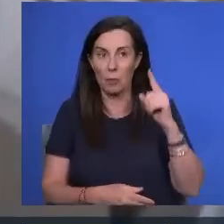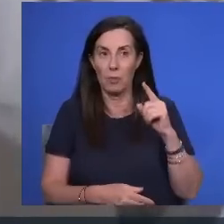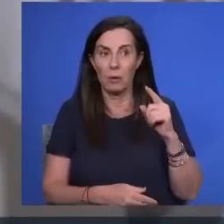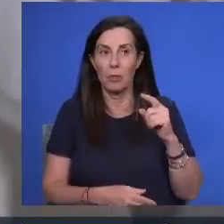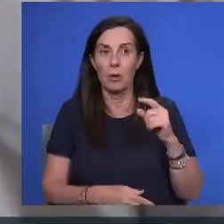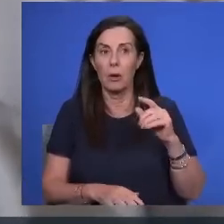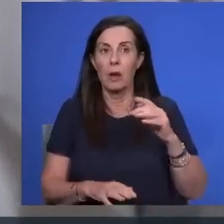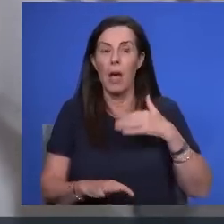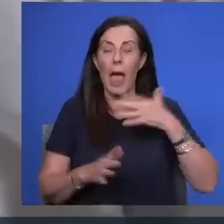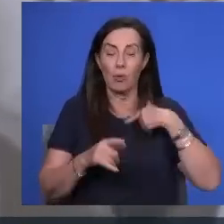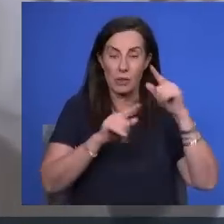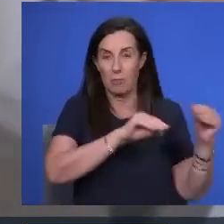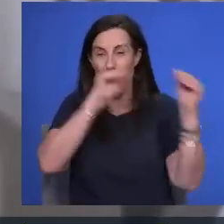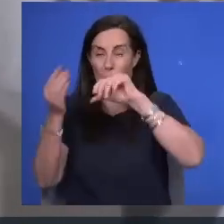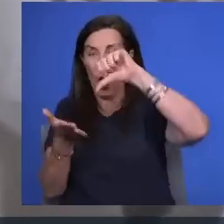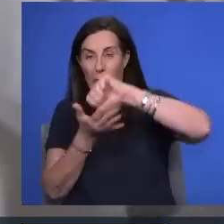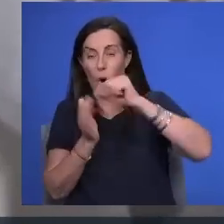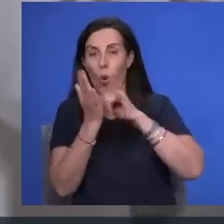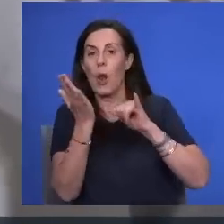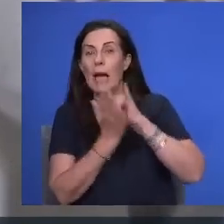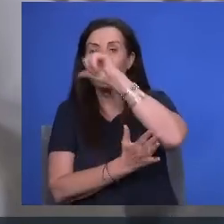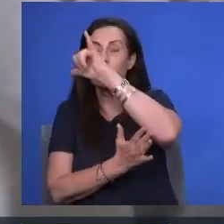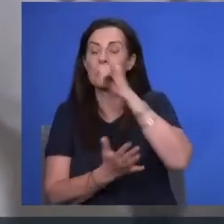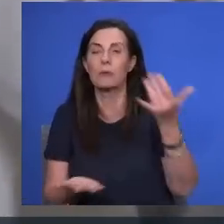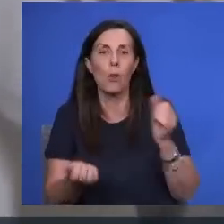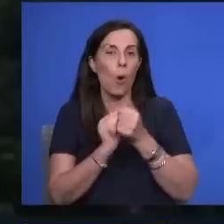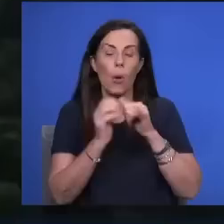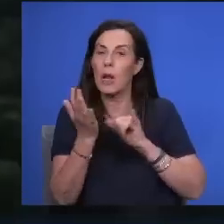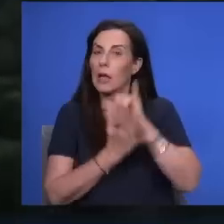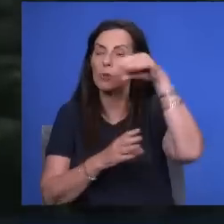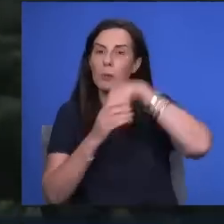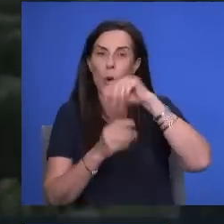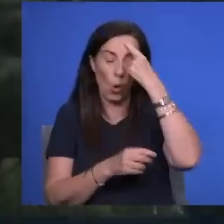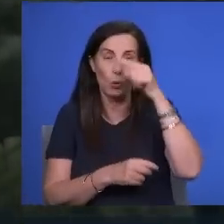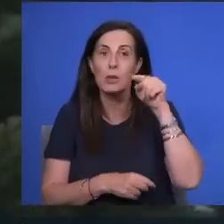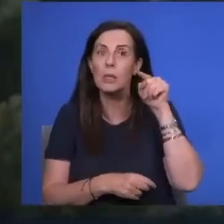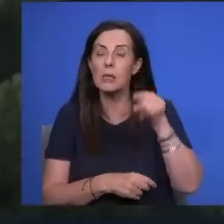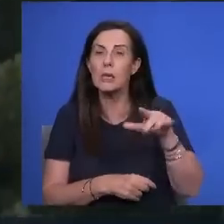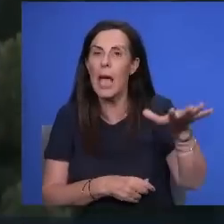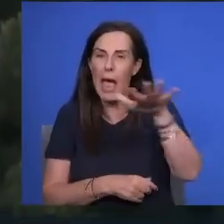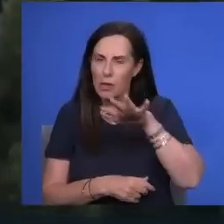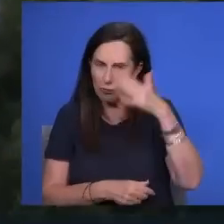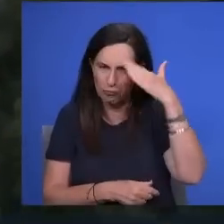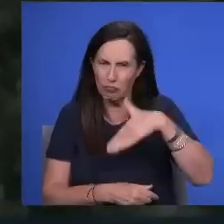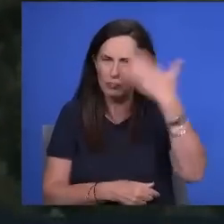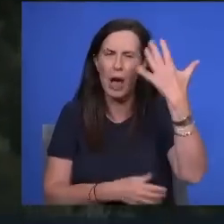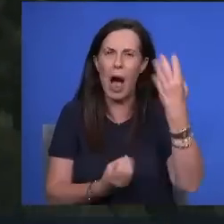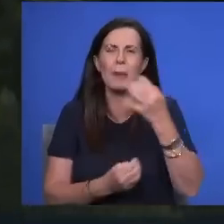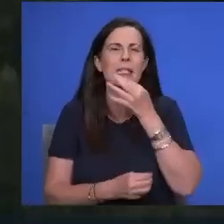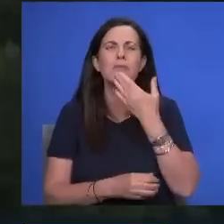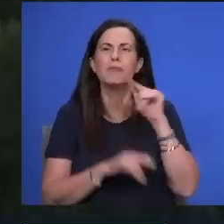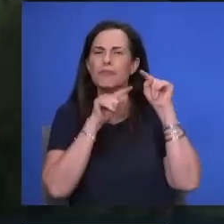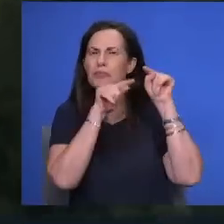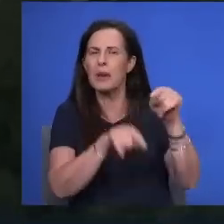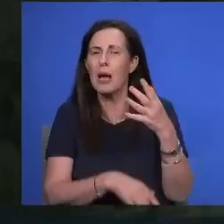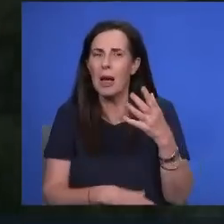לצאת מפה זה לצאת לדלי, ואו לטוס למקומות אחרים, או לטוס בתוך הודו. מדובר באזור פופולרי בקרב ישראלים, רבים